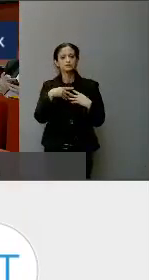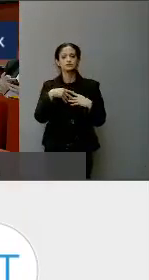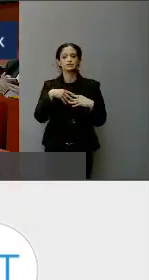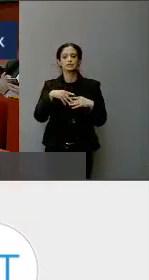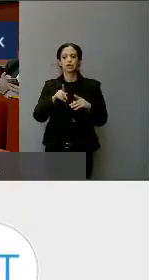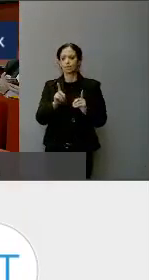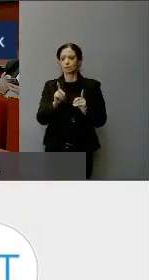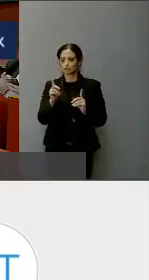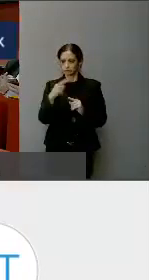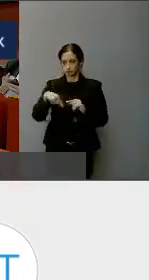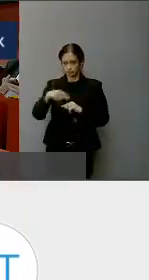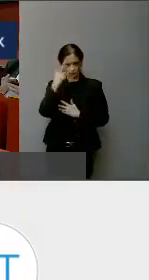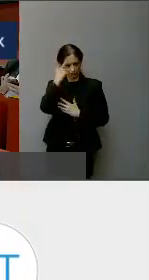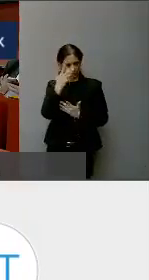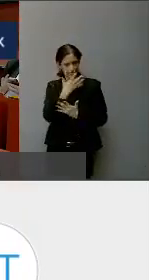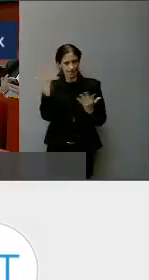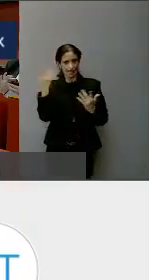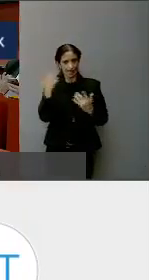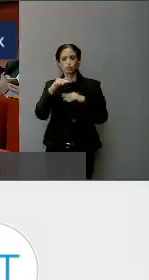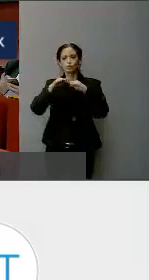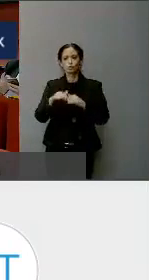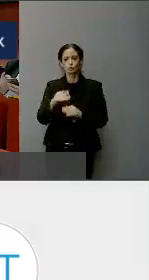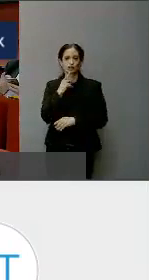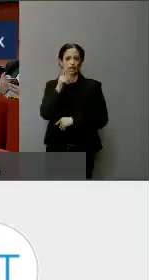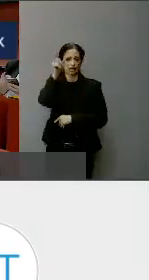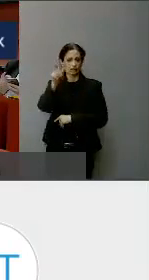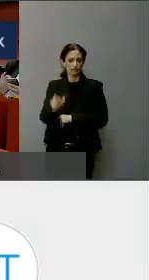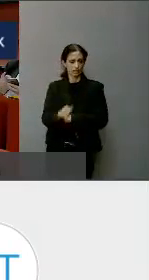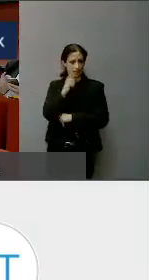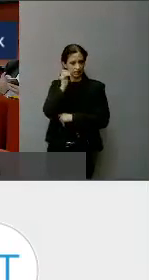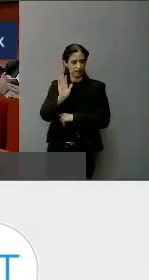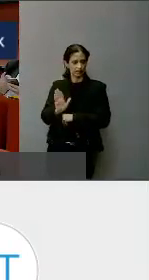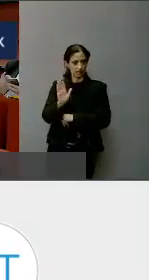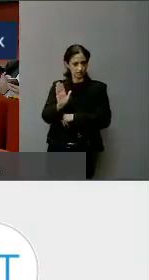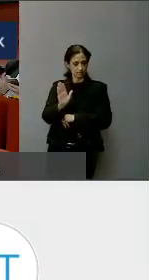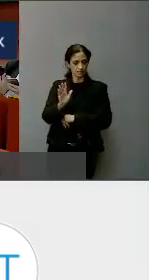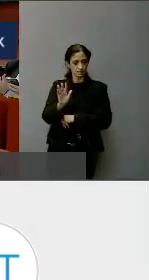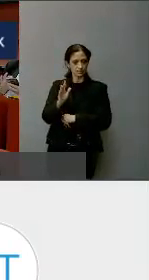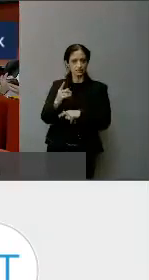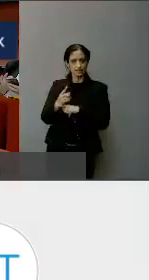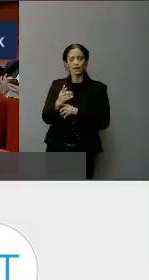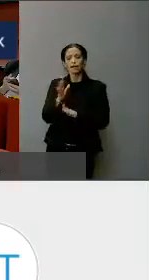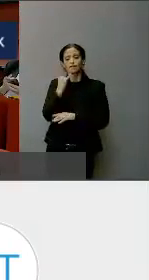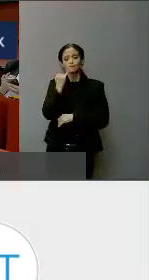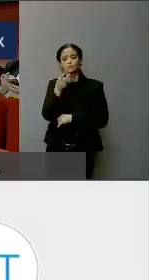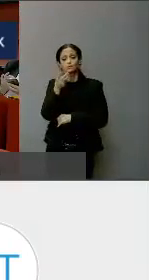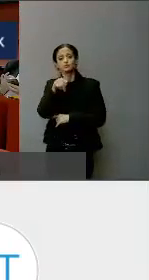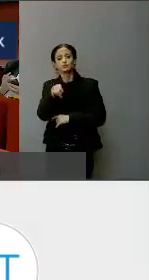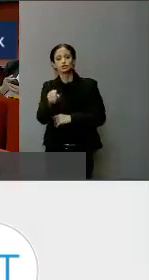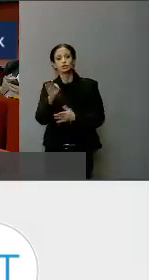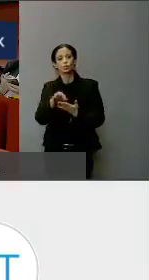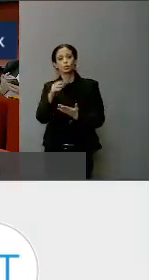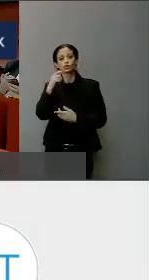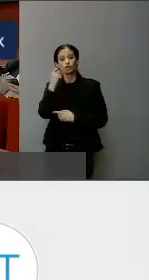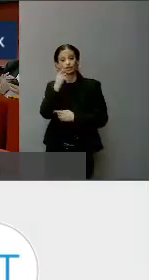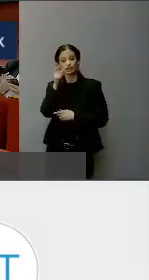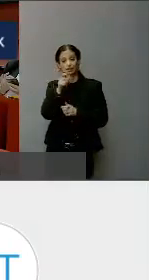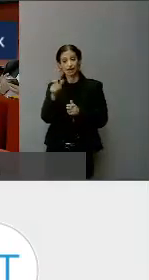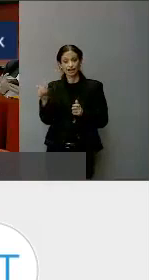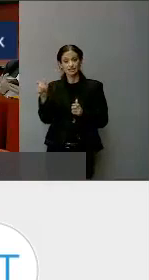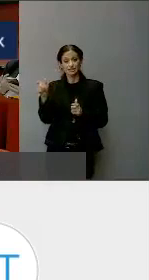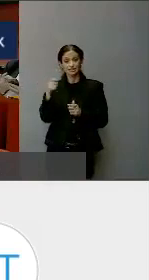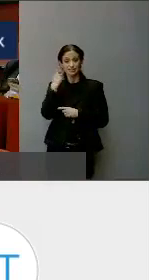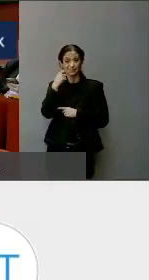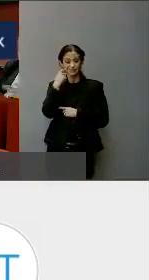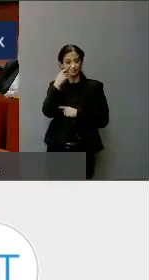tutela degli interessi di chi stiamo tutelando allora è più facile quando gli interessi sono chiaramente e diciamo